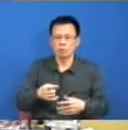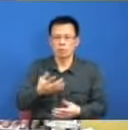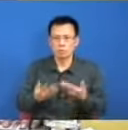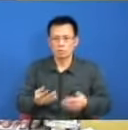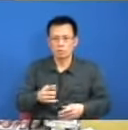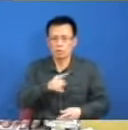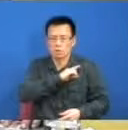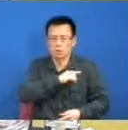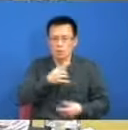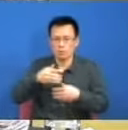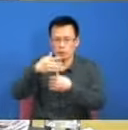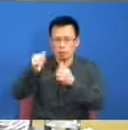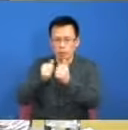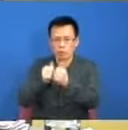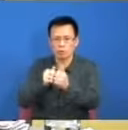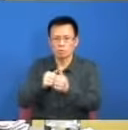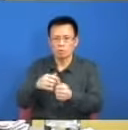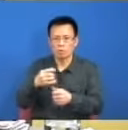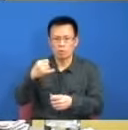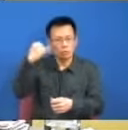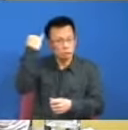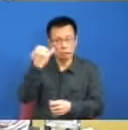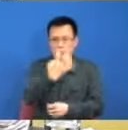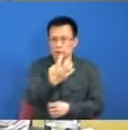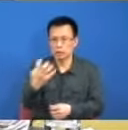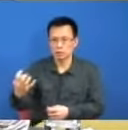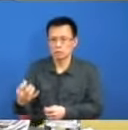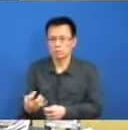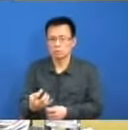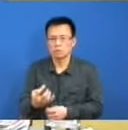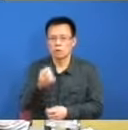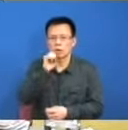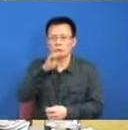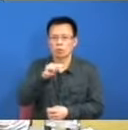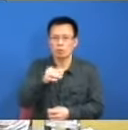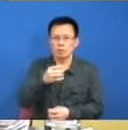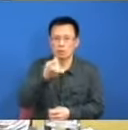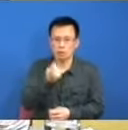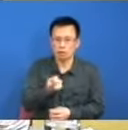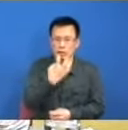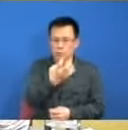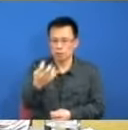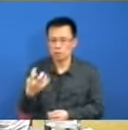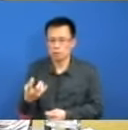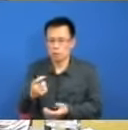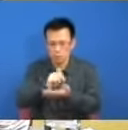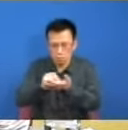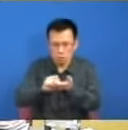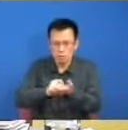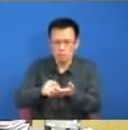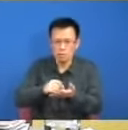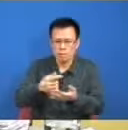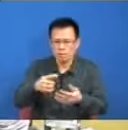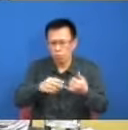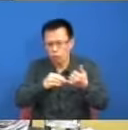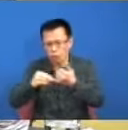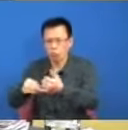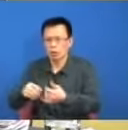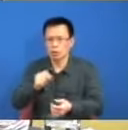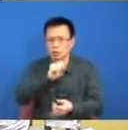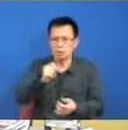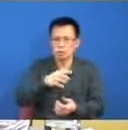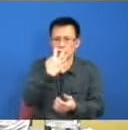者陪朋友去他們是不識字的一講個很簡單的文字他要寫很久然後寫錯了的你要求自